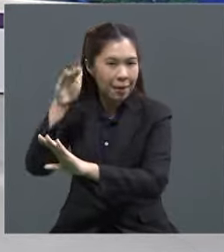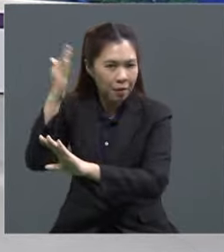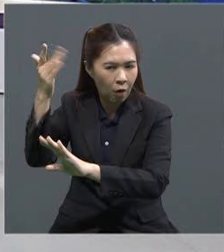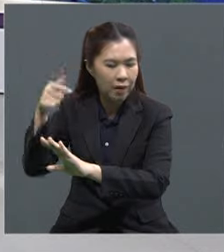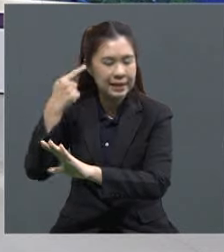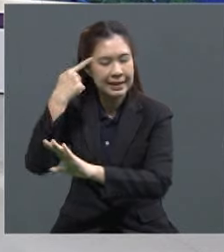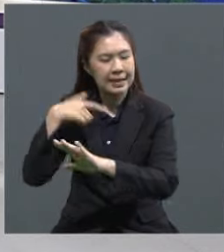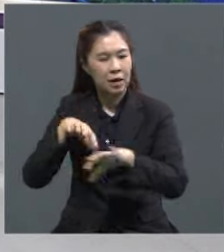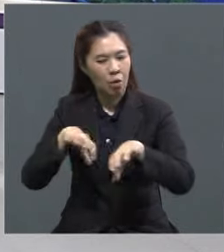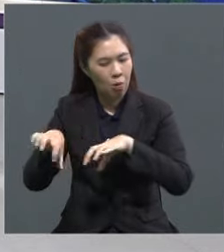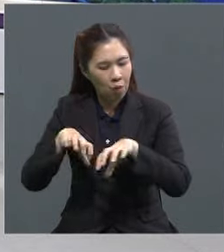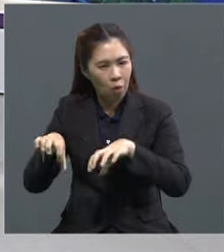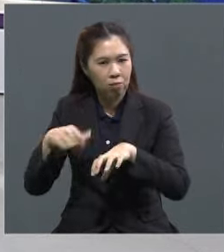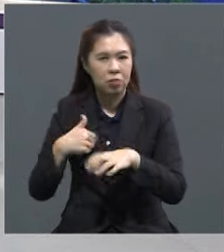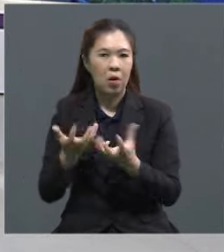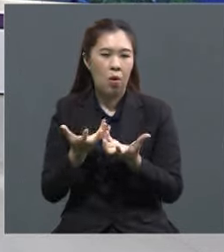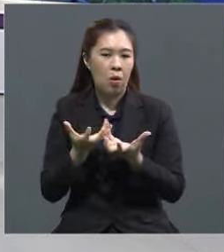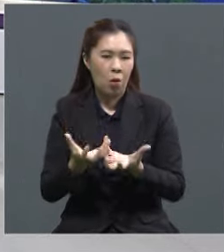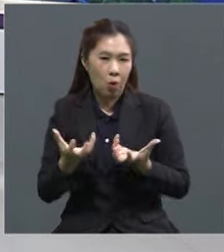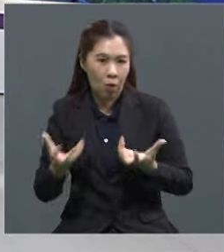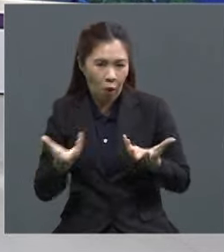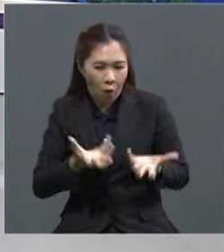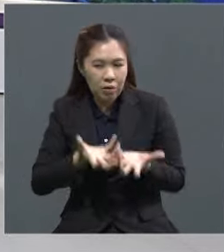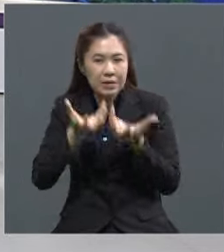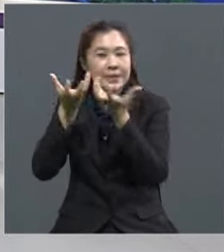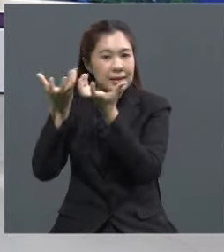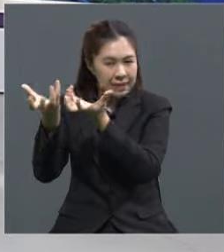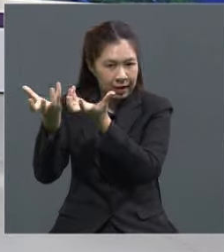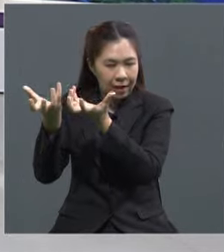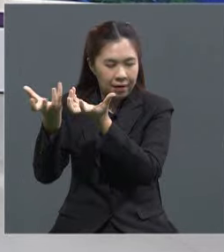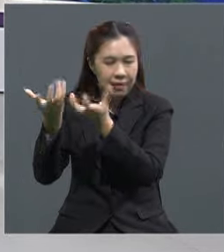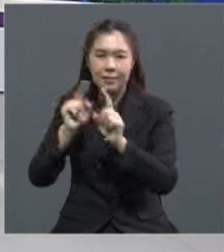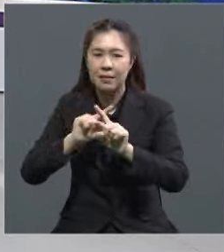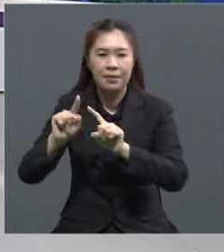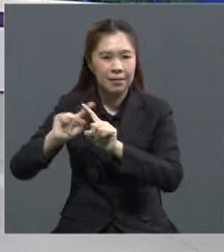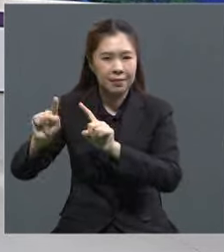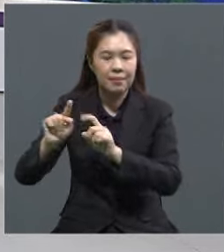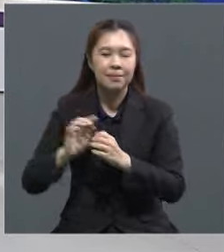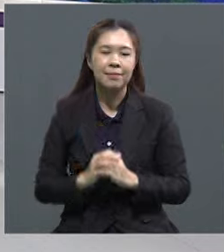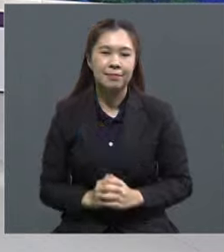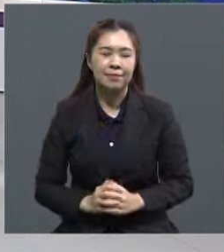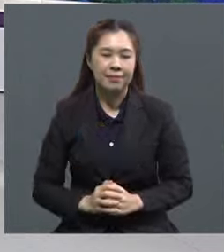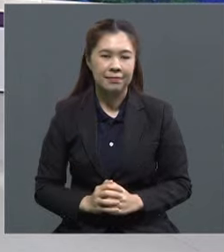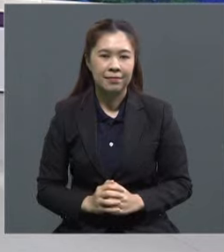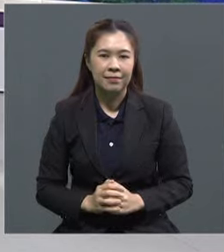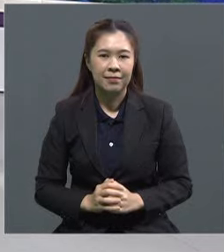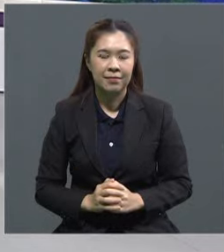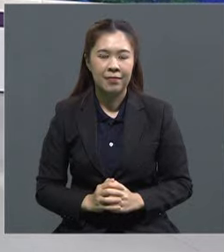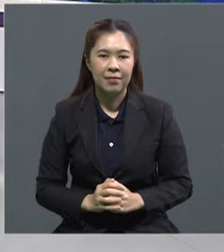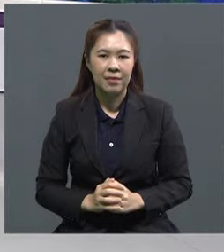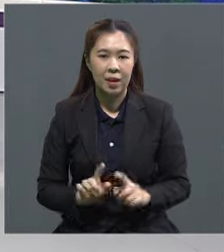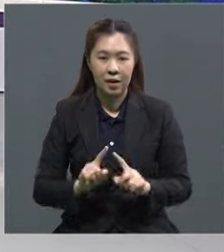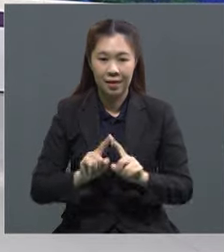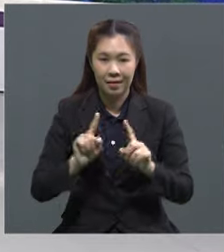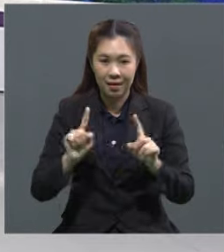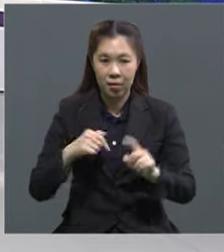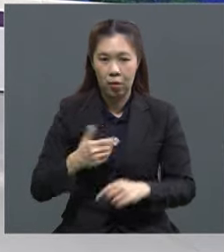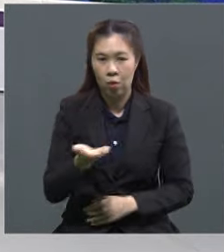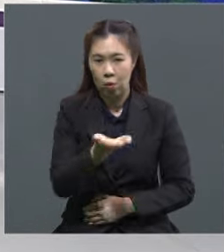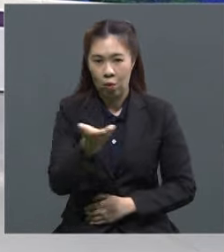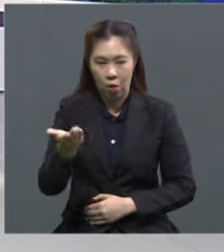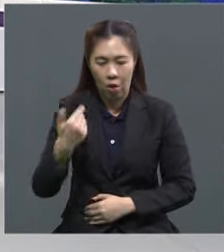เตรียมตัวไม่ว่าจะเป็นในเรื่องของการยกของขึ้นสูงหรืออะไรยังไงตรงนั้นนะครับแต่อย่างไรก็ตามนะครับถ้าหากพี่น้องประชา